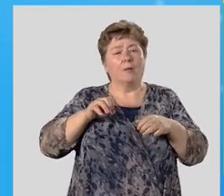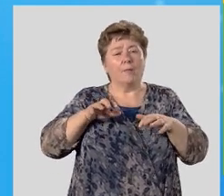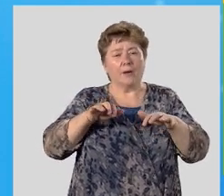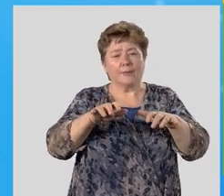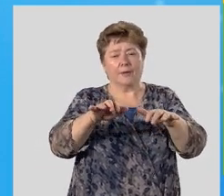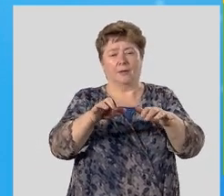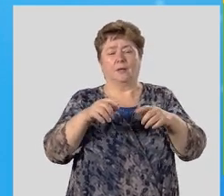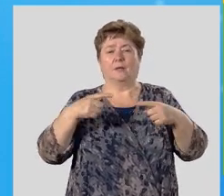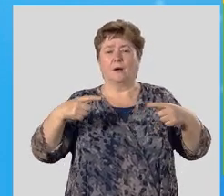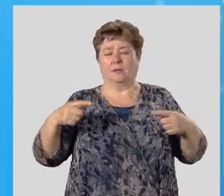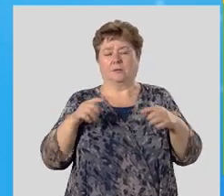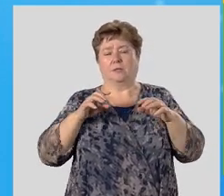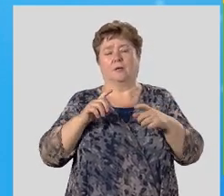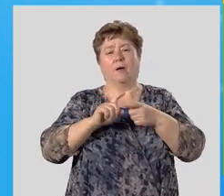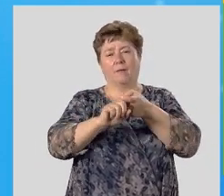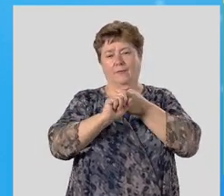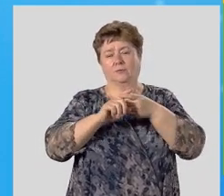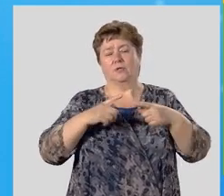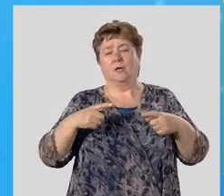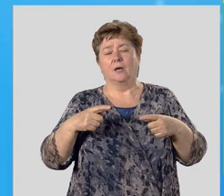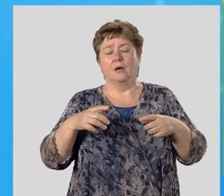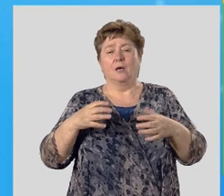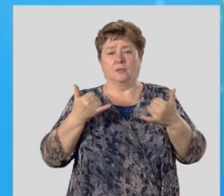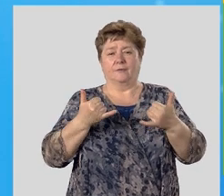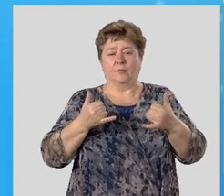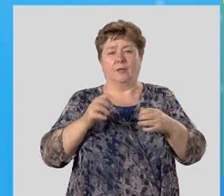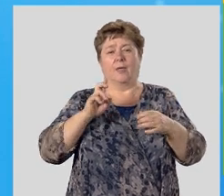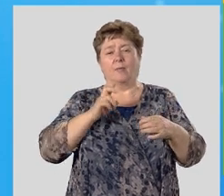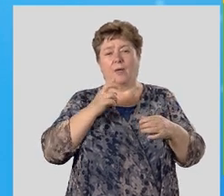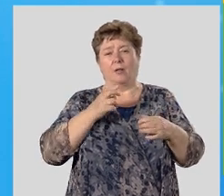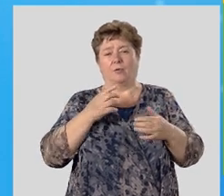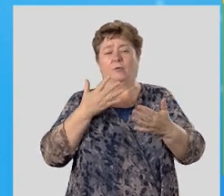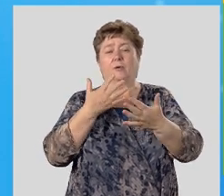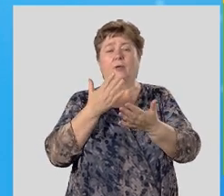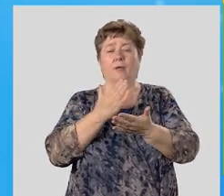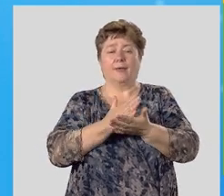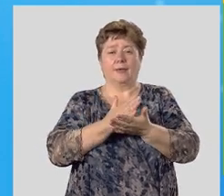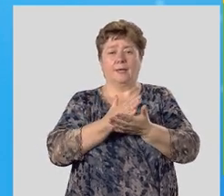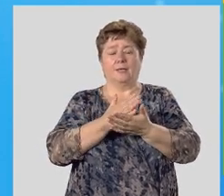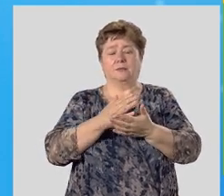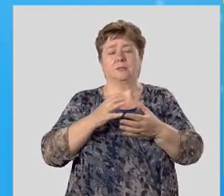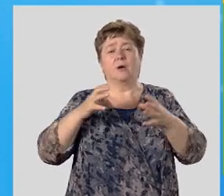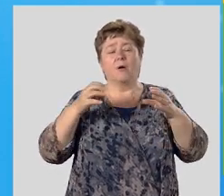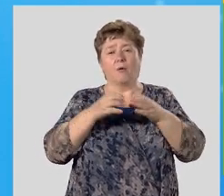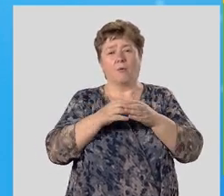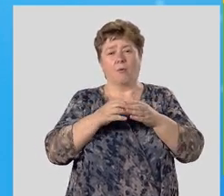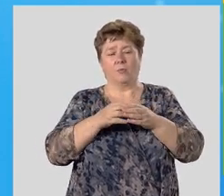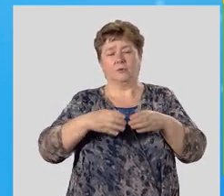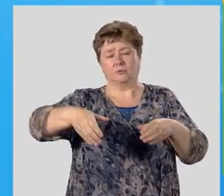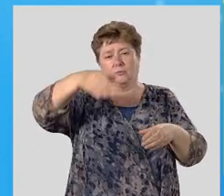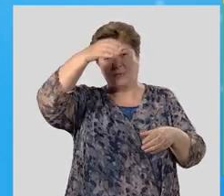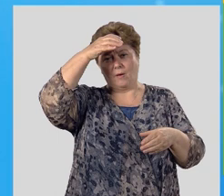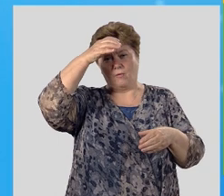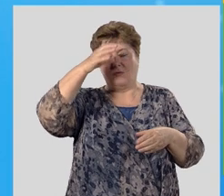бактерии и вирусы. Современная биология представляет собой комплексную